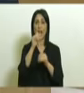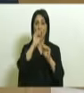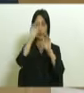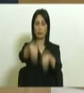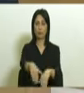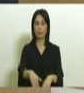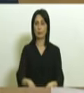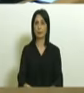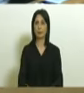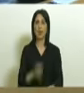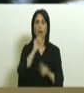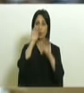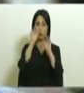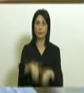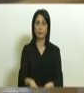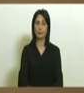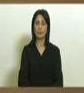გაჩონდით გაჩონდით